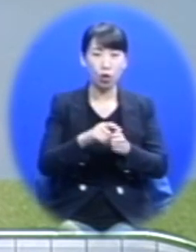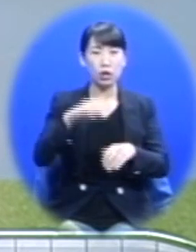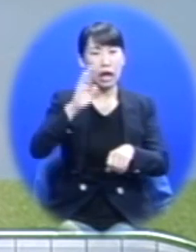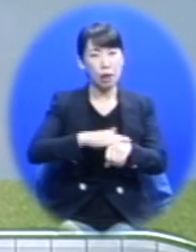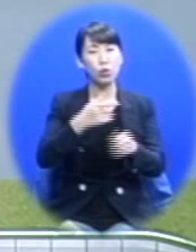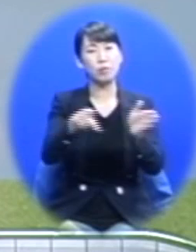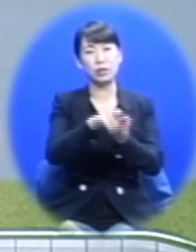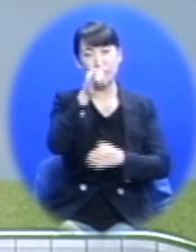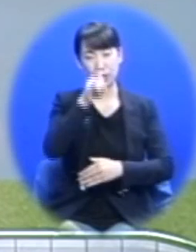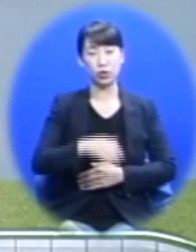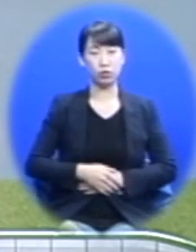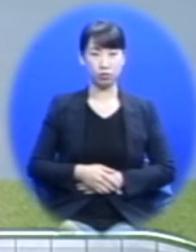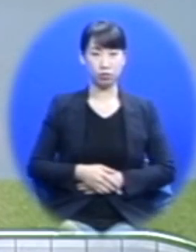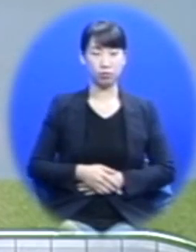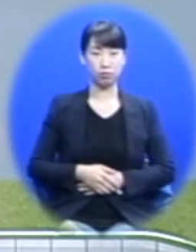때문입니다.